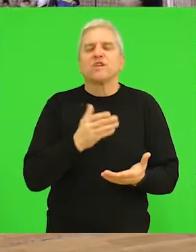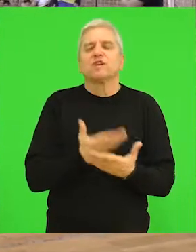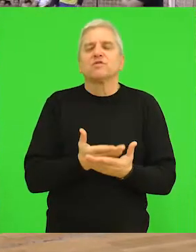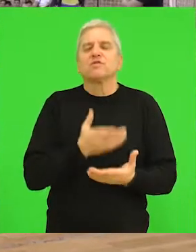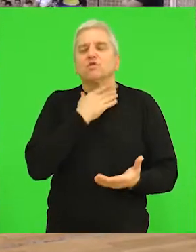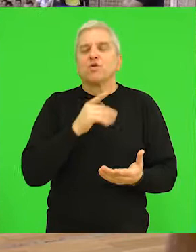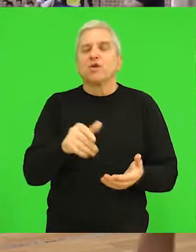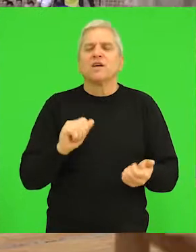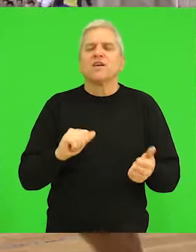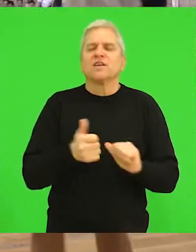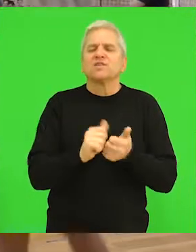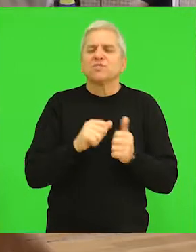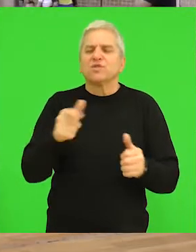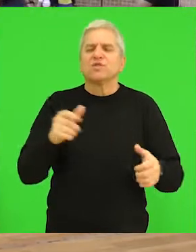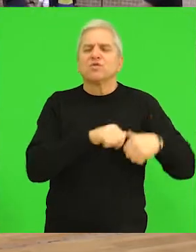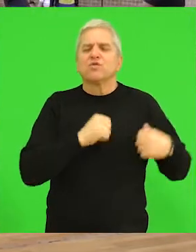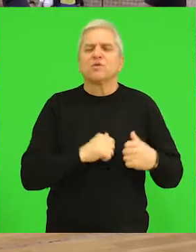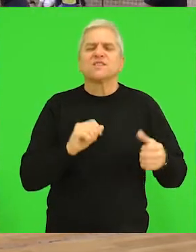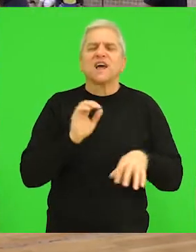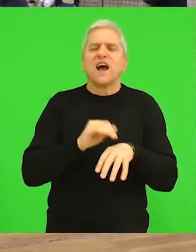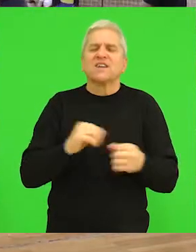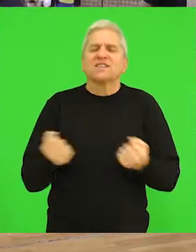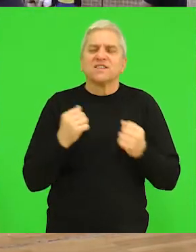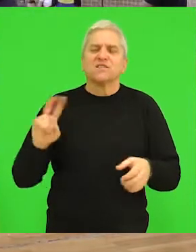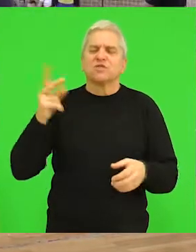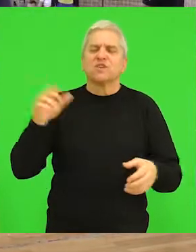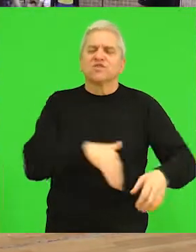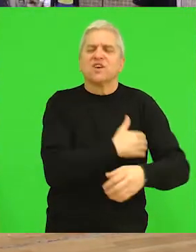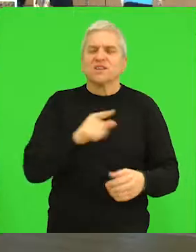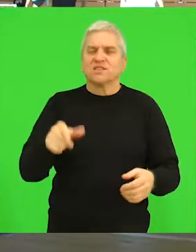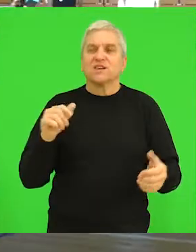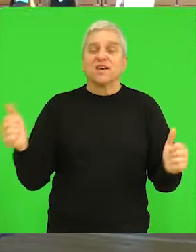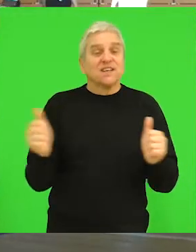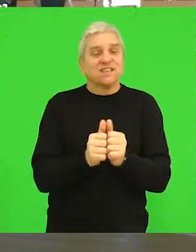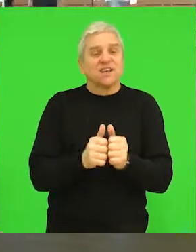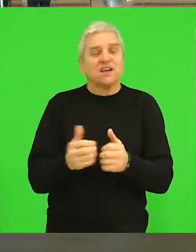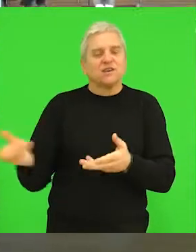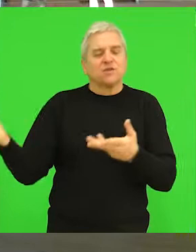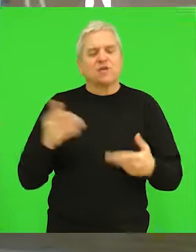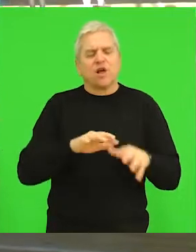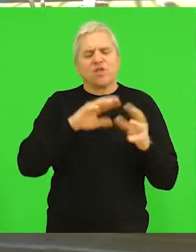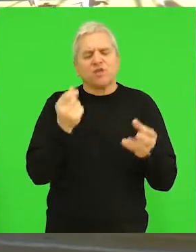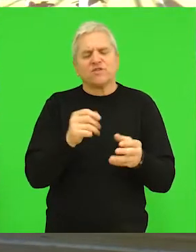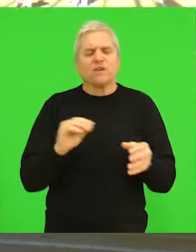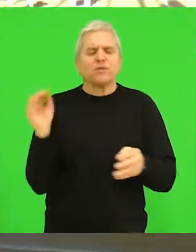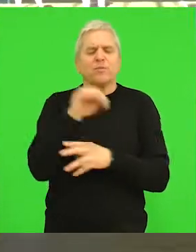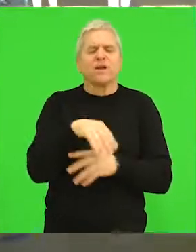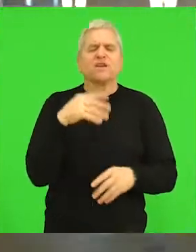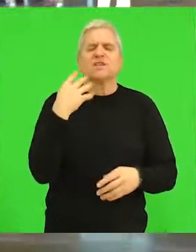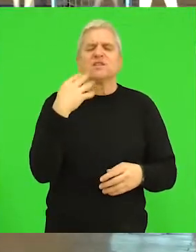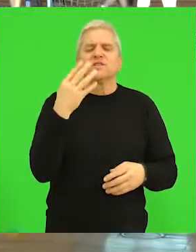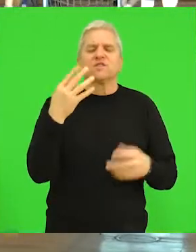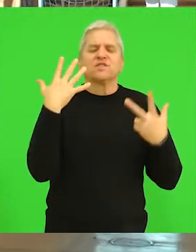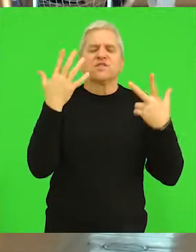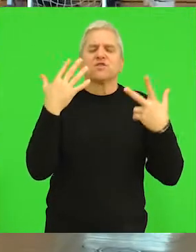škola. Pored sportista humanitarnoj akciji odozvali su se i drugi djaci i tako zajednički donacijama sakupili nešto više od